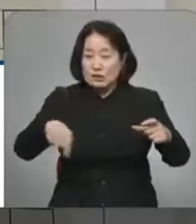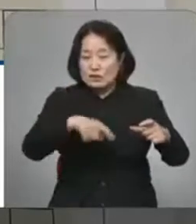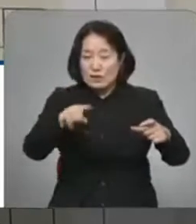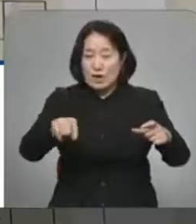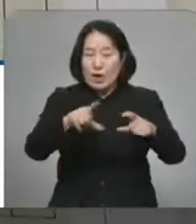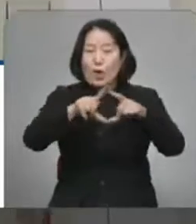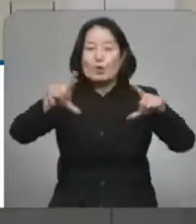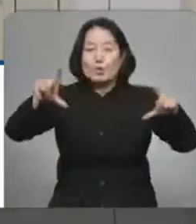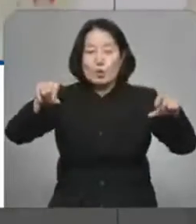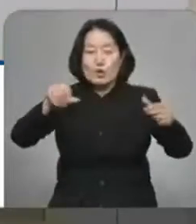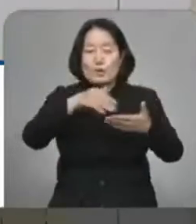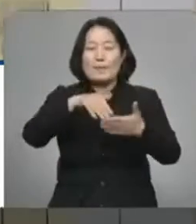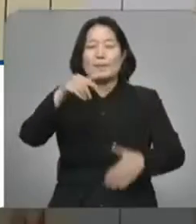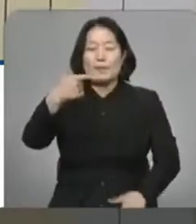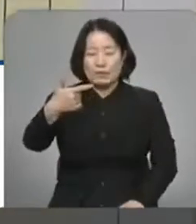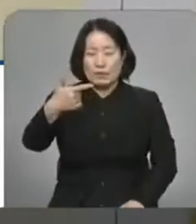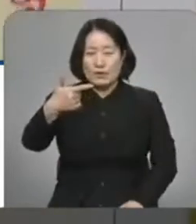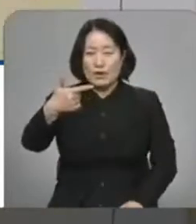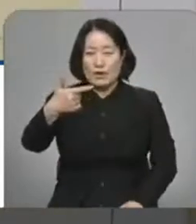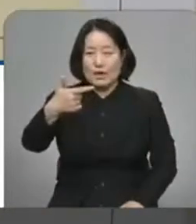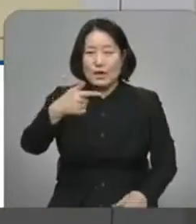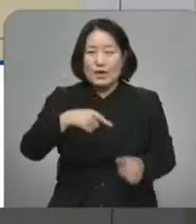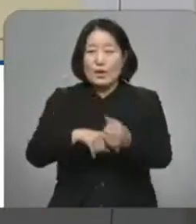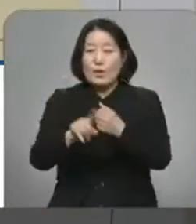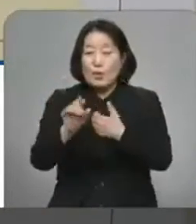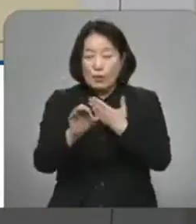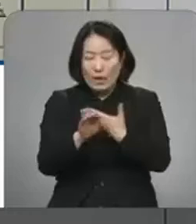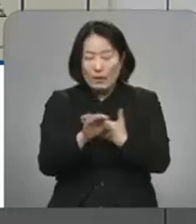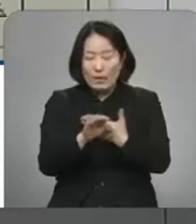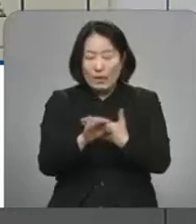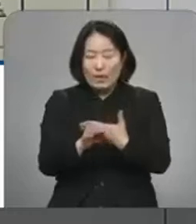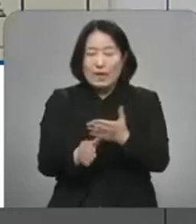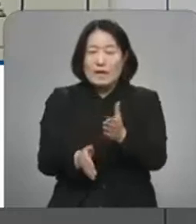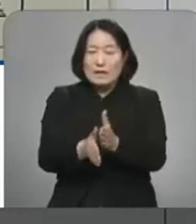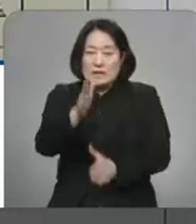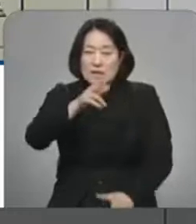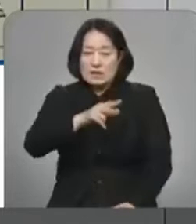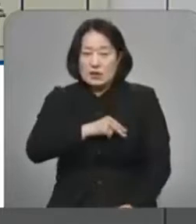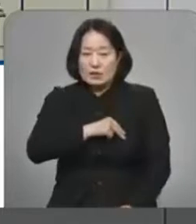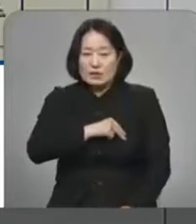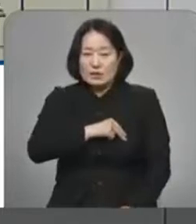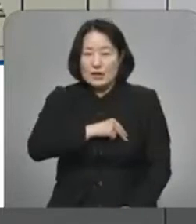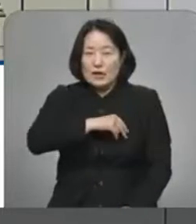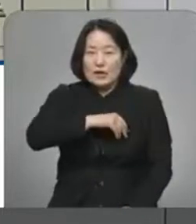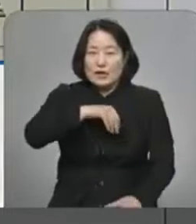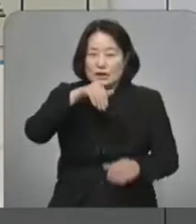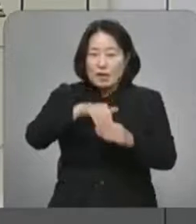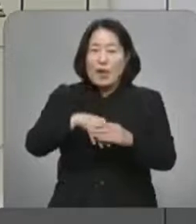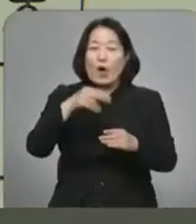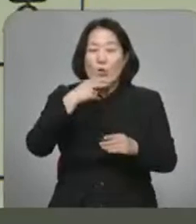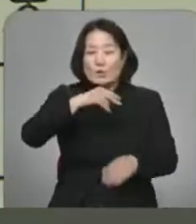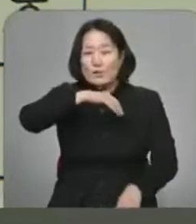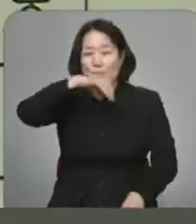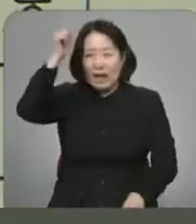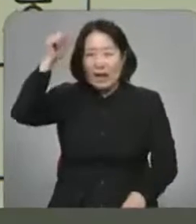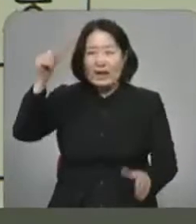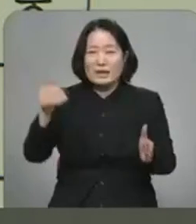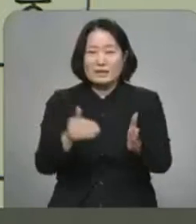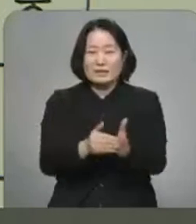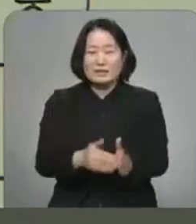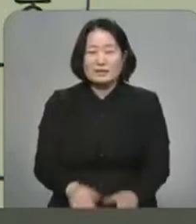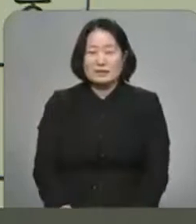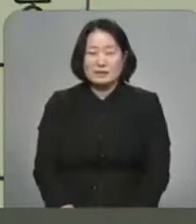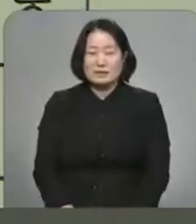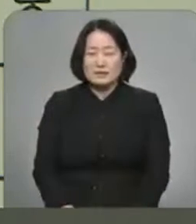투표용지가 6장 만 대부 됩니다 이 선거구에 시의원 선거는 무투표 당선으로 이미 끝났기 때문입니다 또